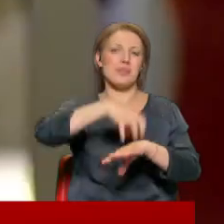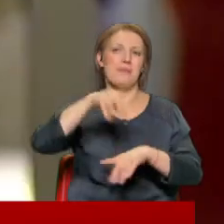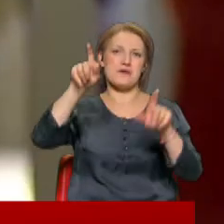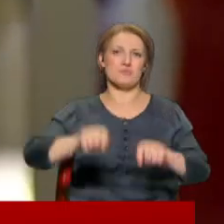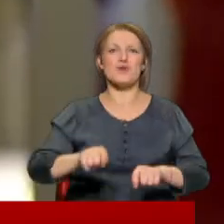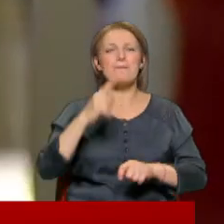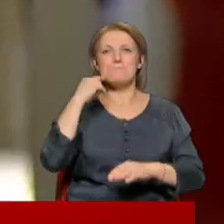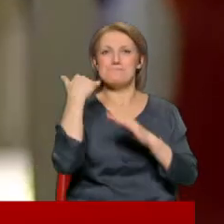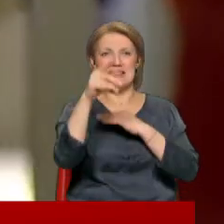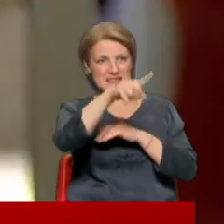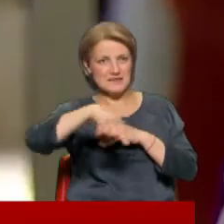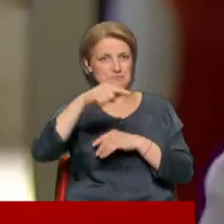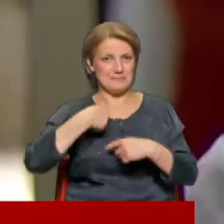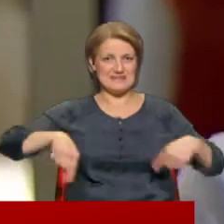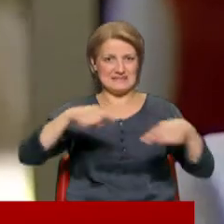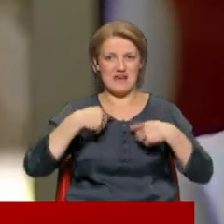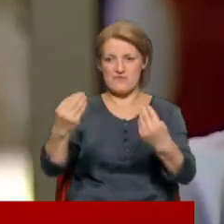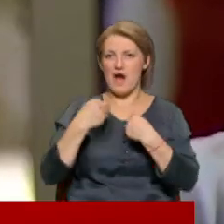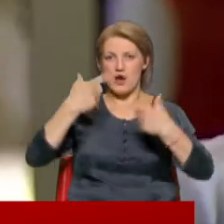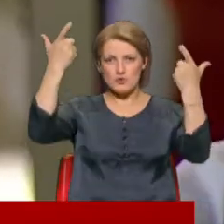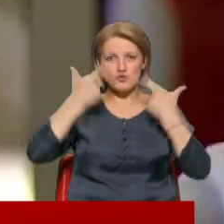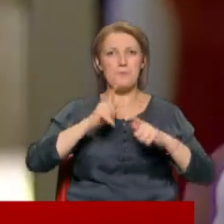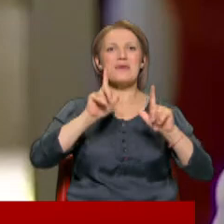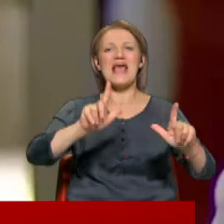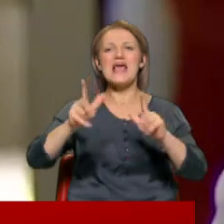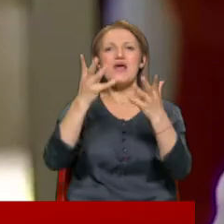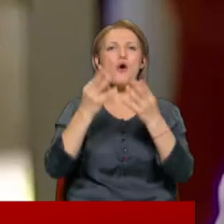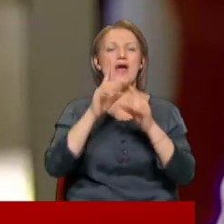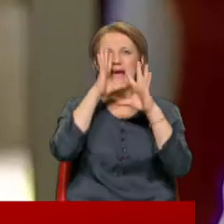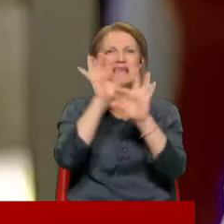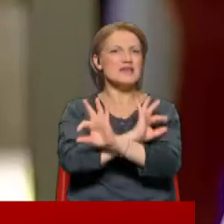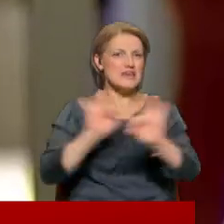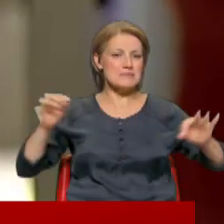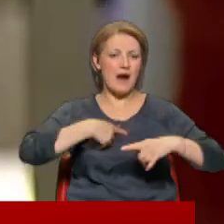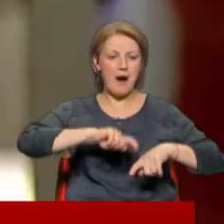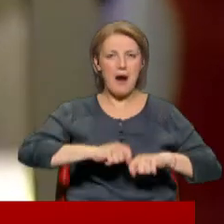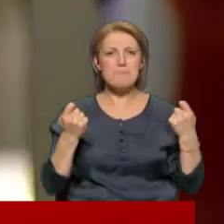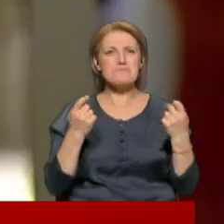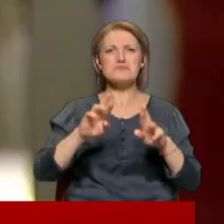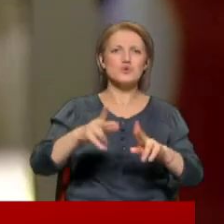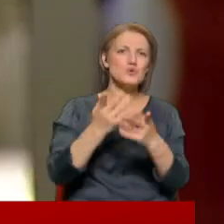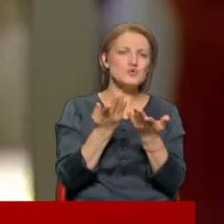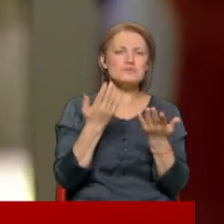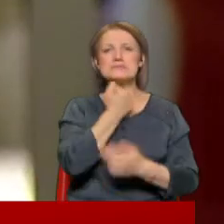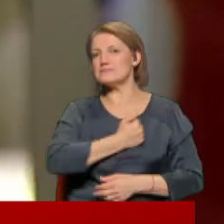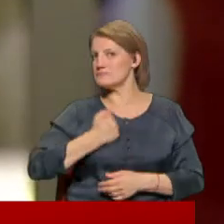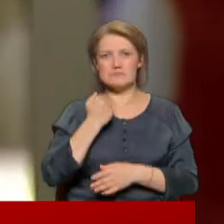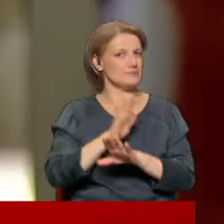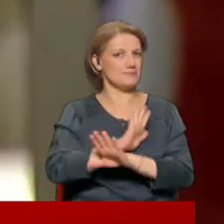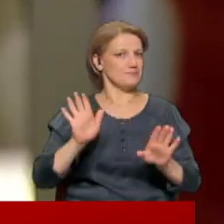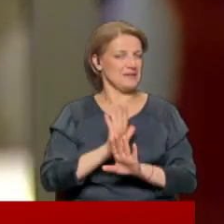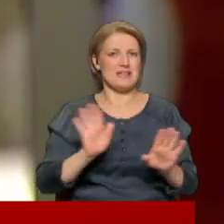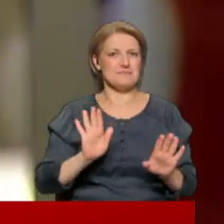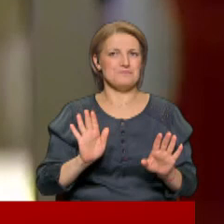yapacak. Milletimizin bize verdiği sorumluluğun gereği olarak kimseye kırgın, küskün, kızgın,